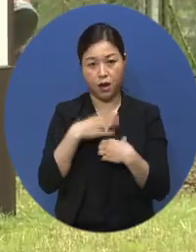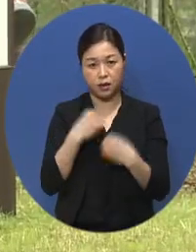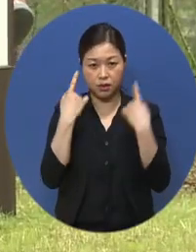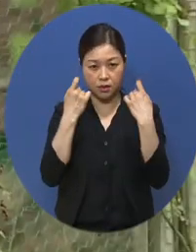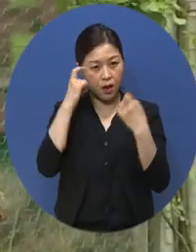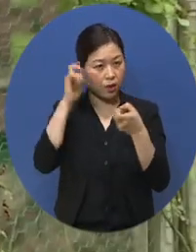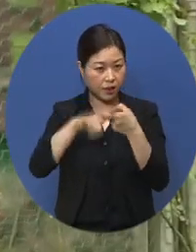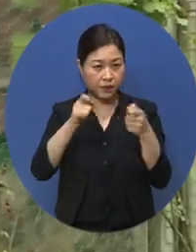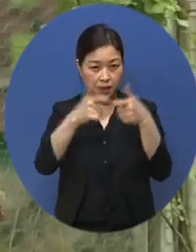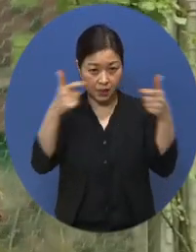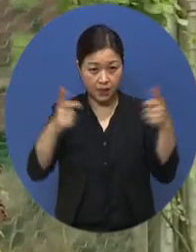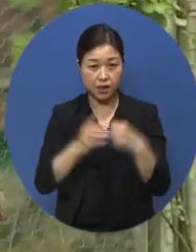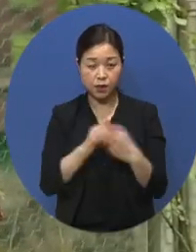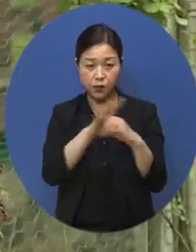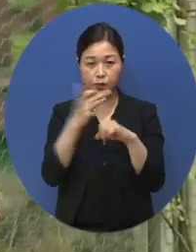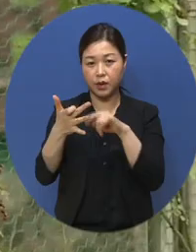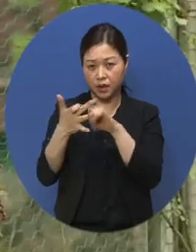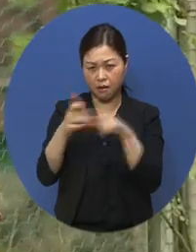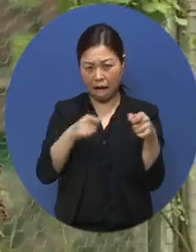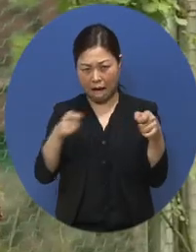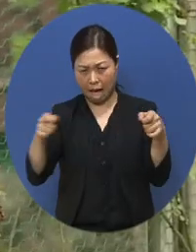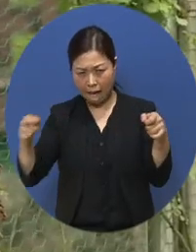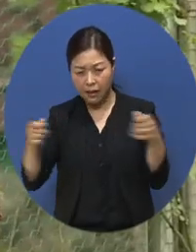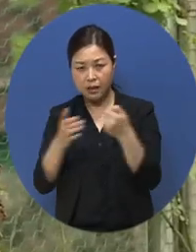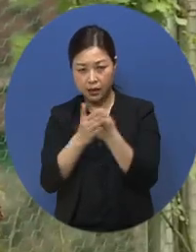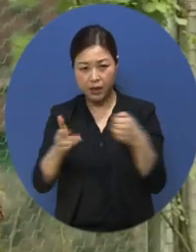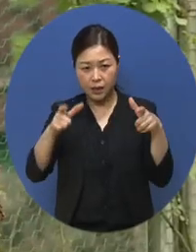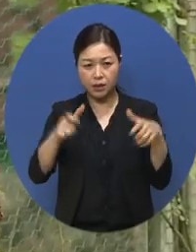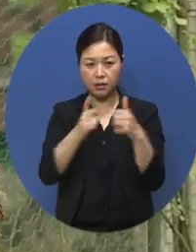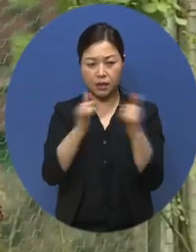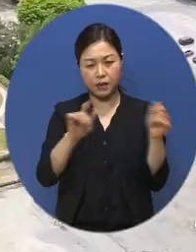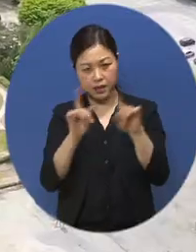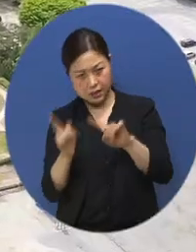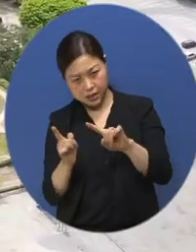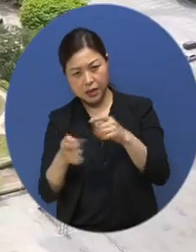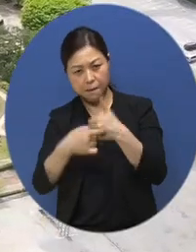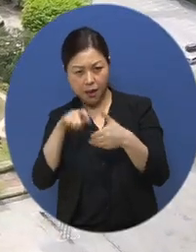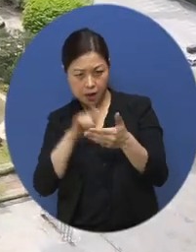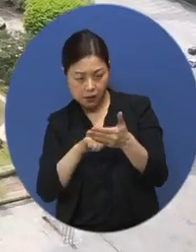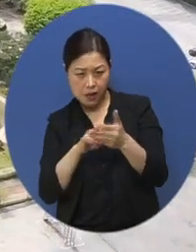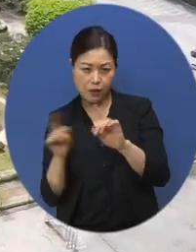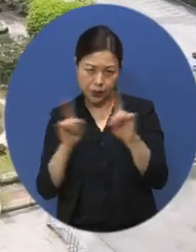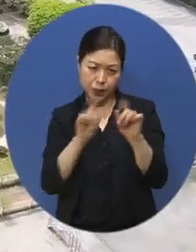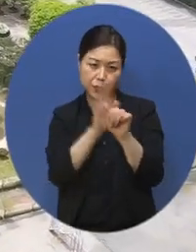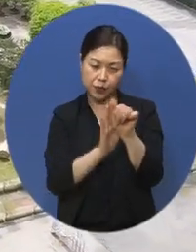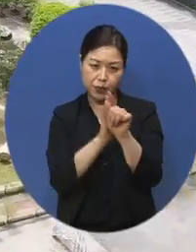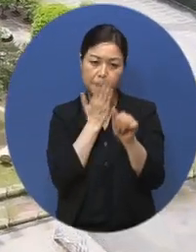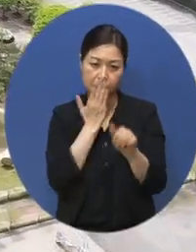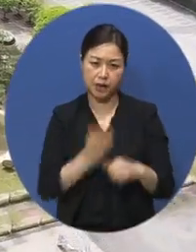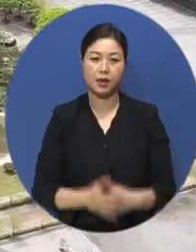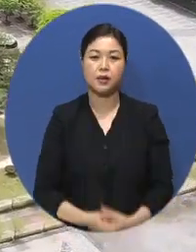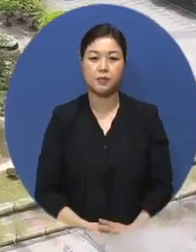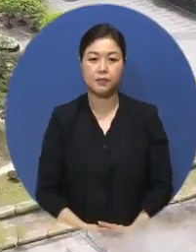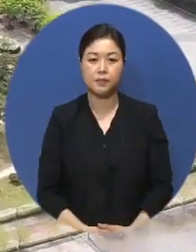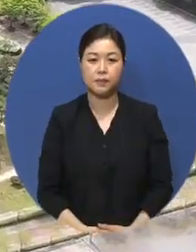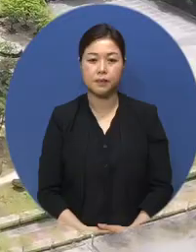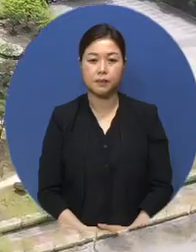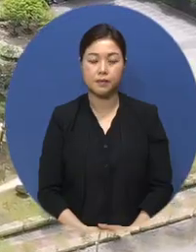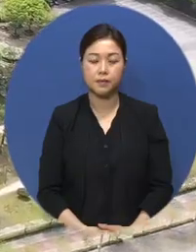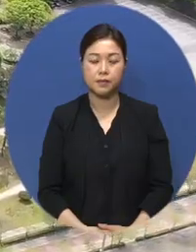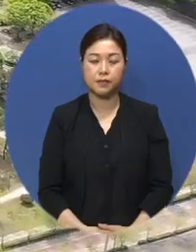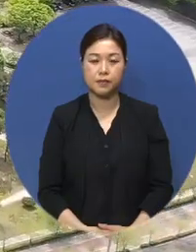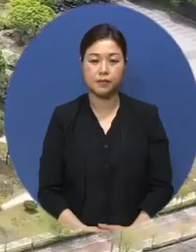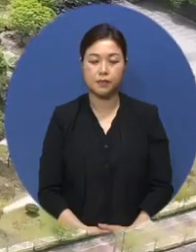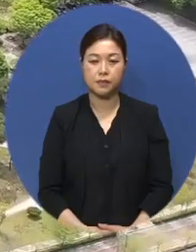있는 가운데 코로나19 장기화로 인한 군민들의 지친 심신에 큰 위로가 될 전망입니다.